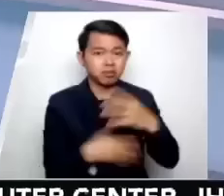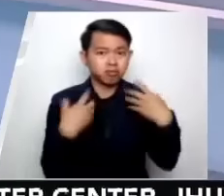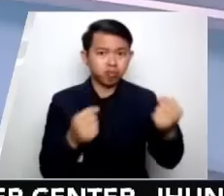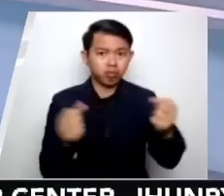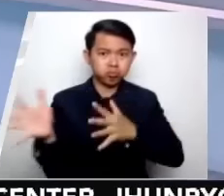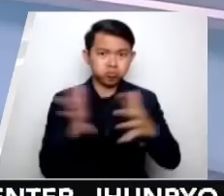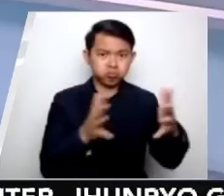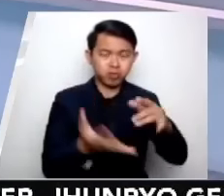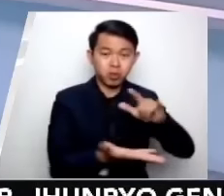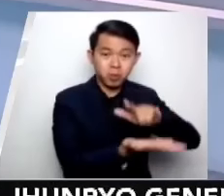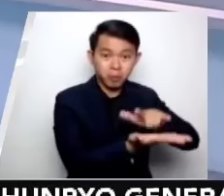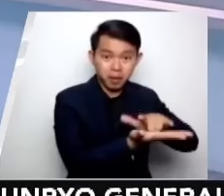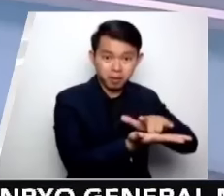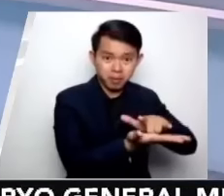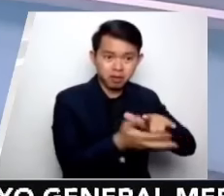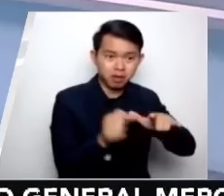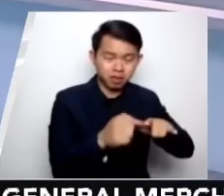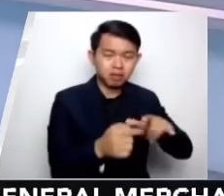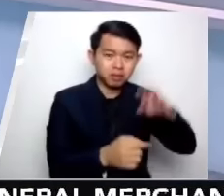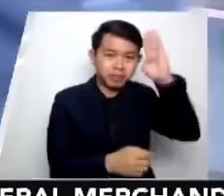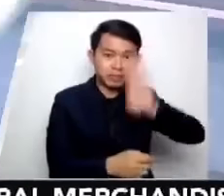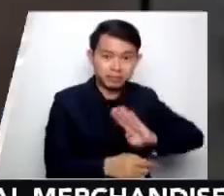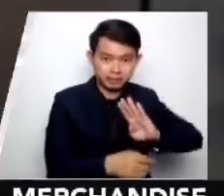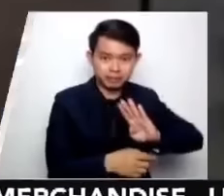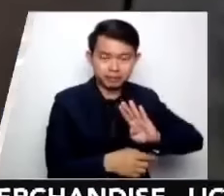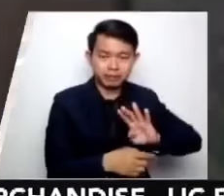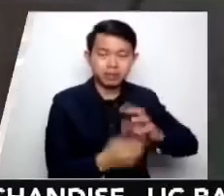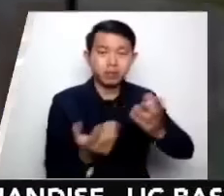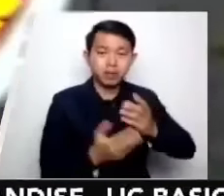nasa Basco Airport. Narito ang report.